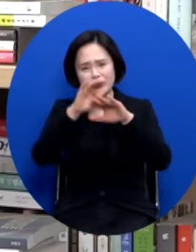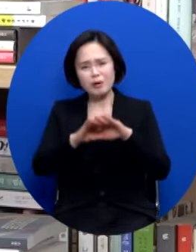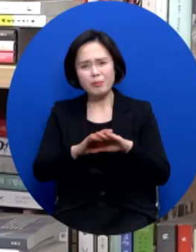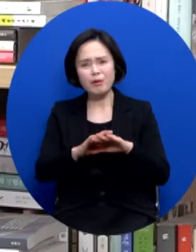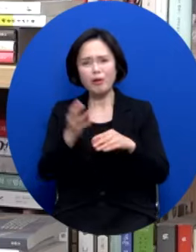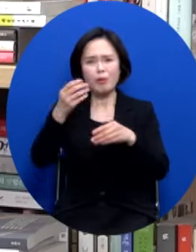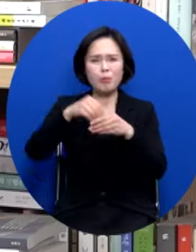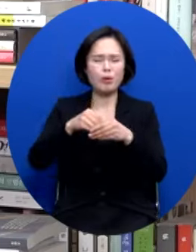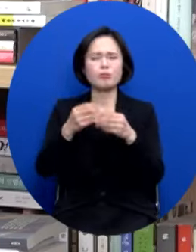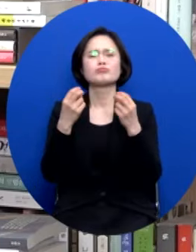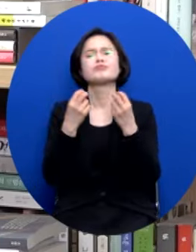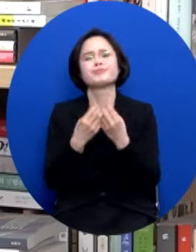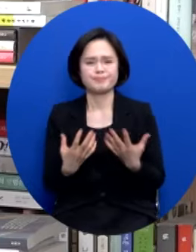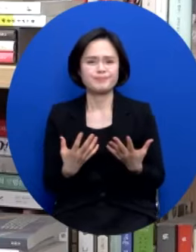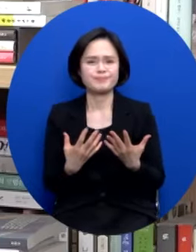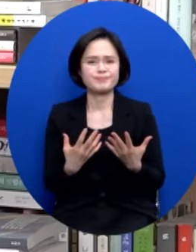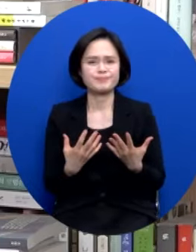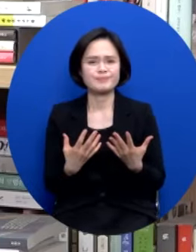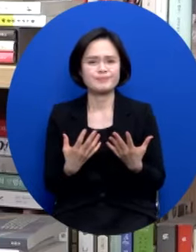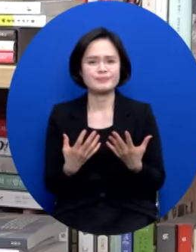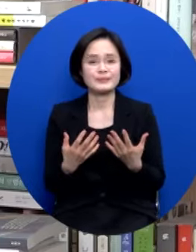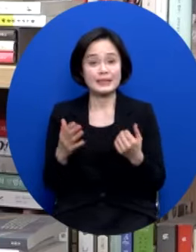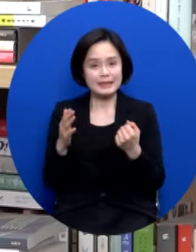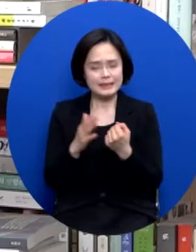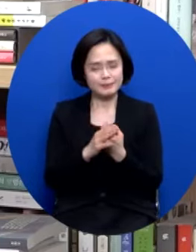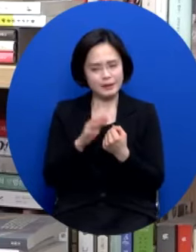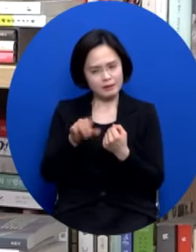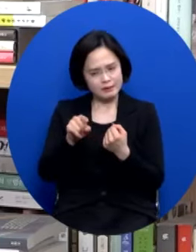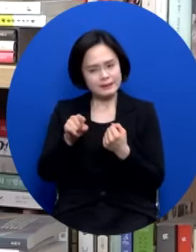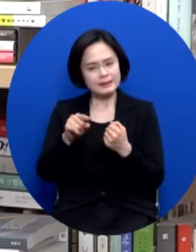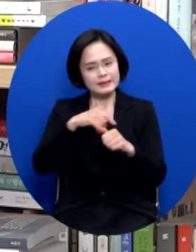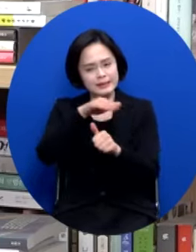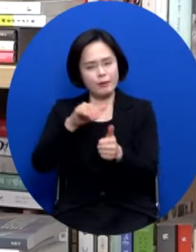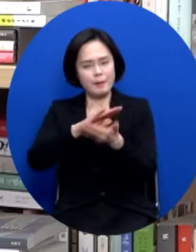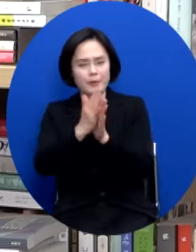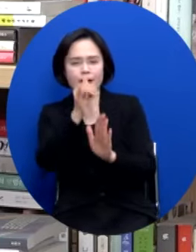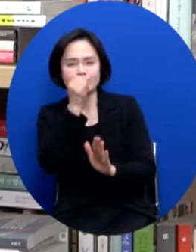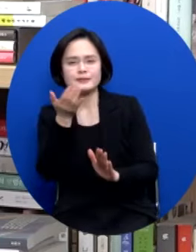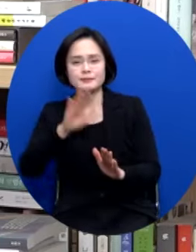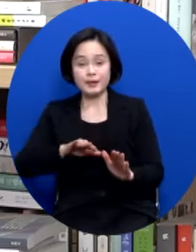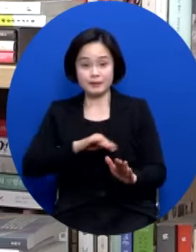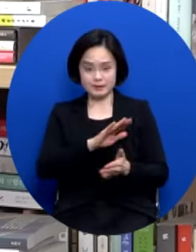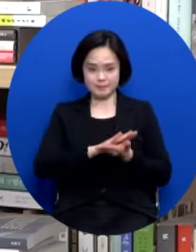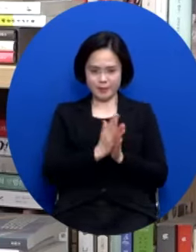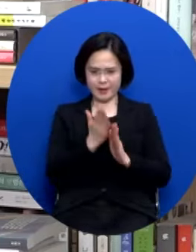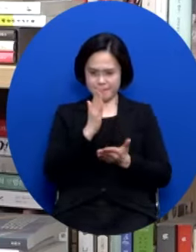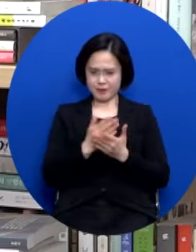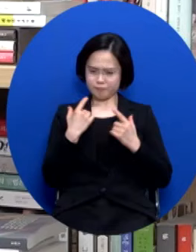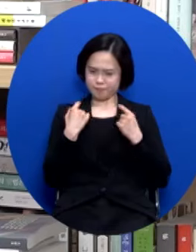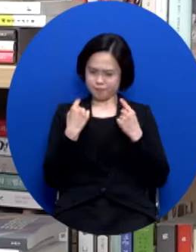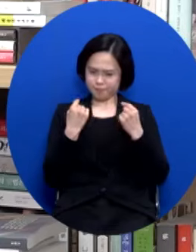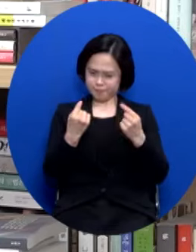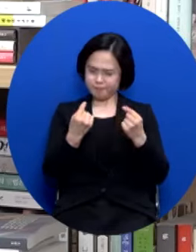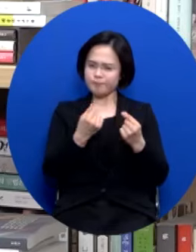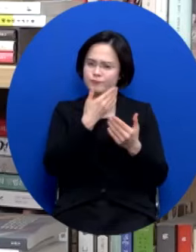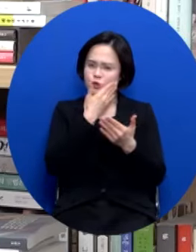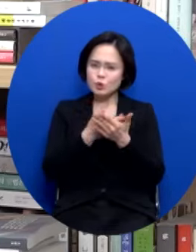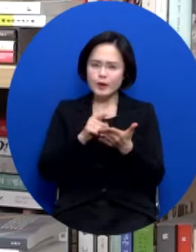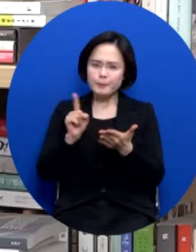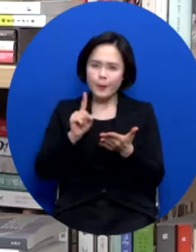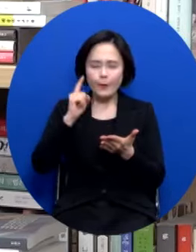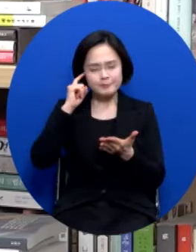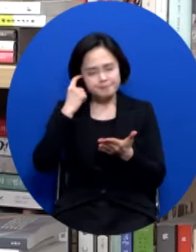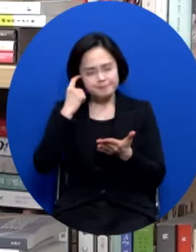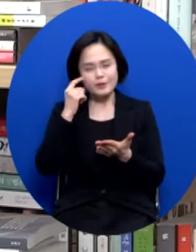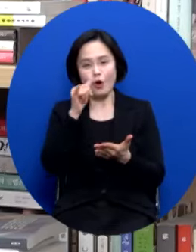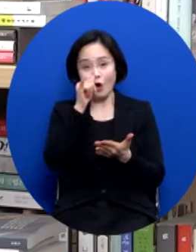것에 대해서 더 먼저 생각을 했거든요. 그래서 고린도전서 2장 1절에서 5절 말씀에 그 사도 바울의 목회 철학이